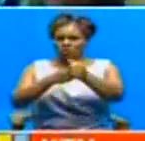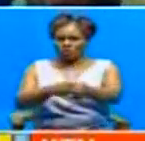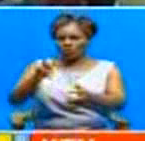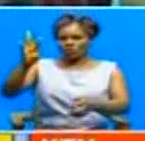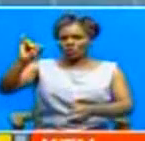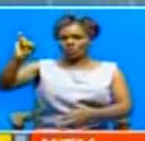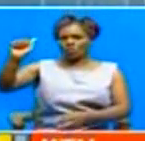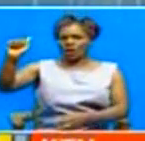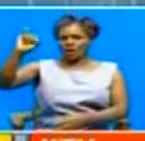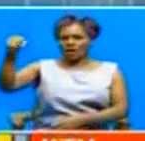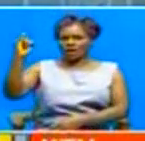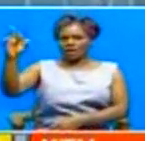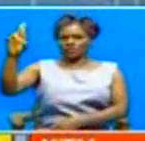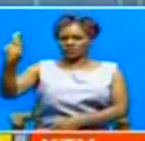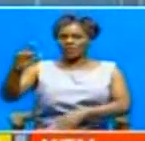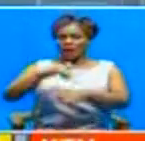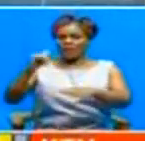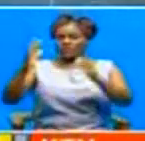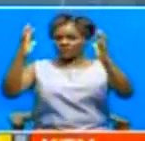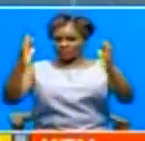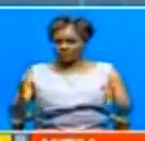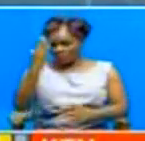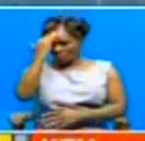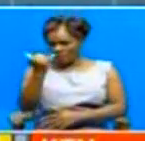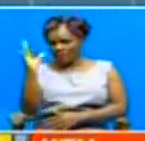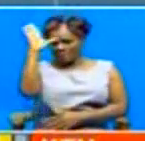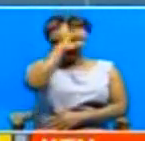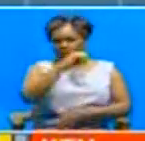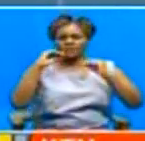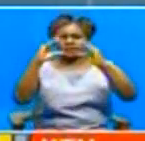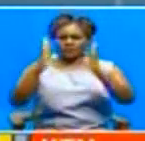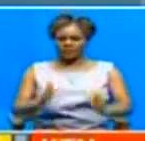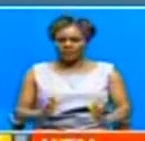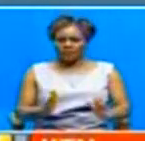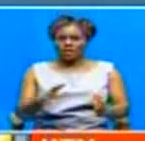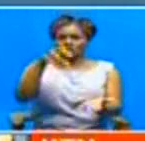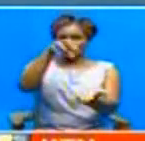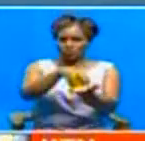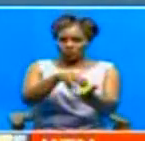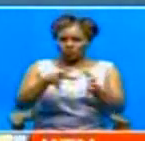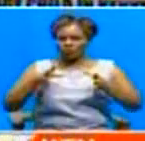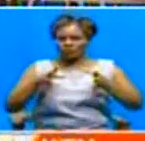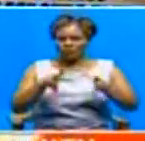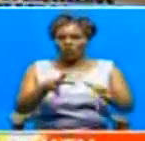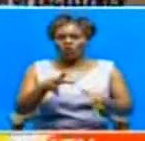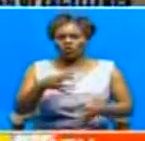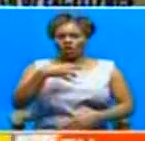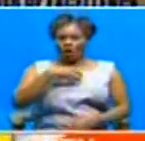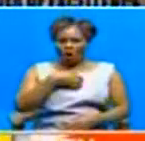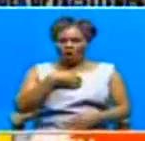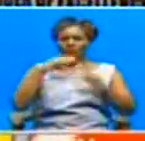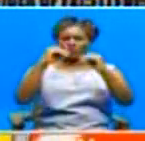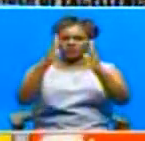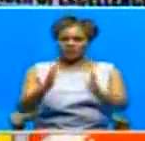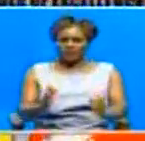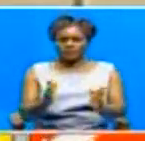Wajir ambayo sasa imeathirika pakubwa kwa upungufu wa walimu. Hali hii imelazimu walimu waliostaafu na walioajiriwa na